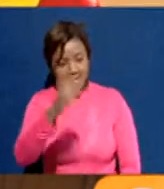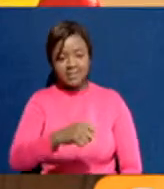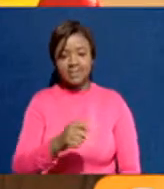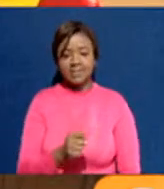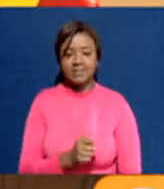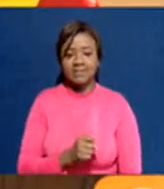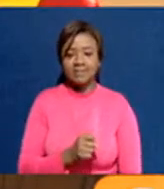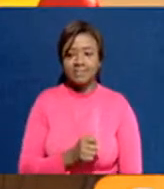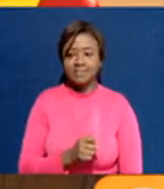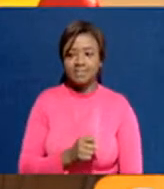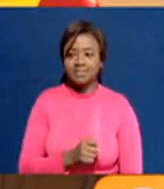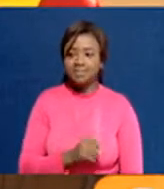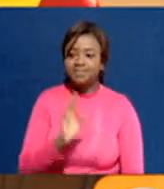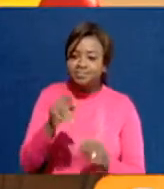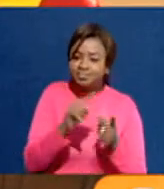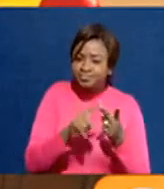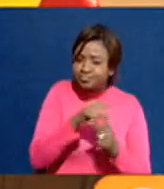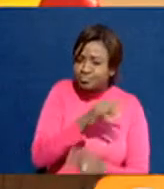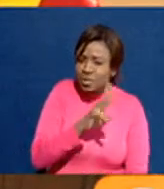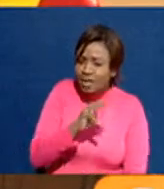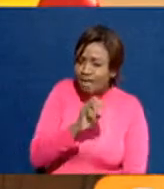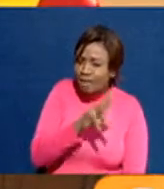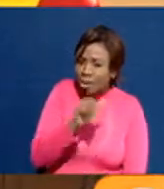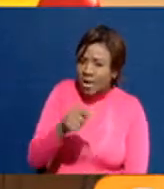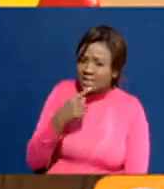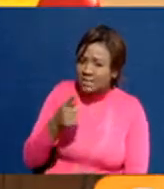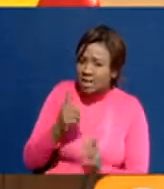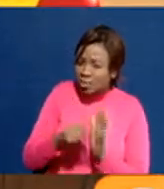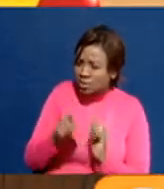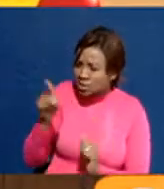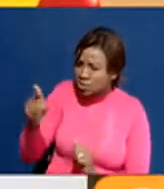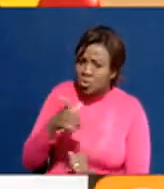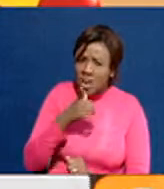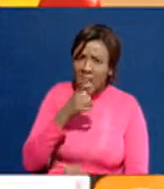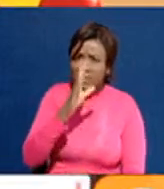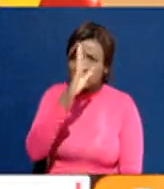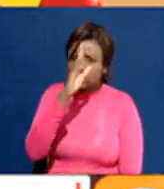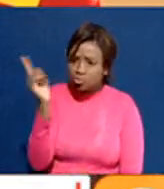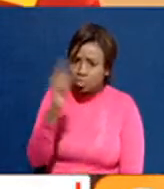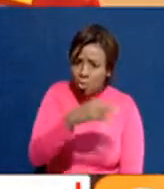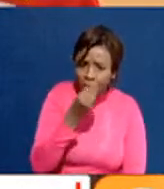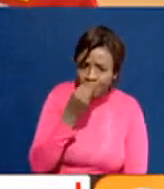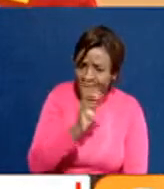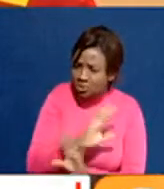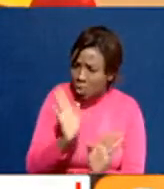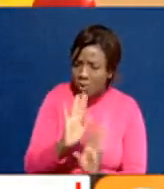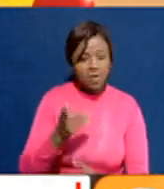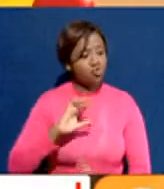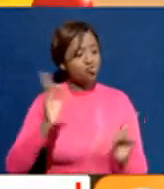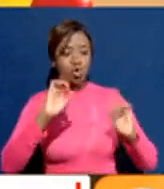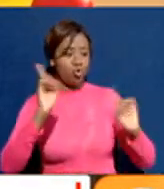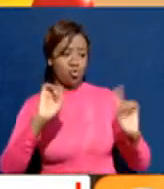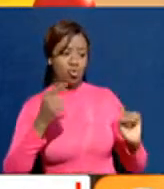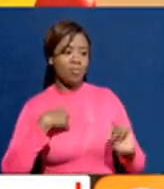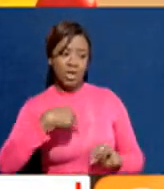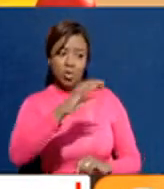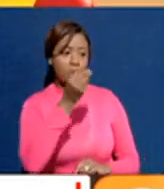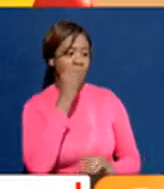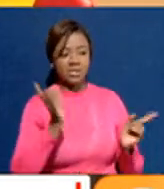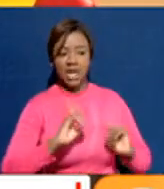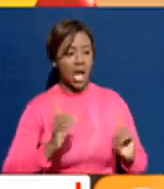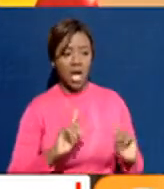Mura alisema, lunch ulisema huku onekana nyumbani, huku kuja nyumbani kukula lunch. Haa, siku kuja.